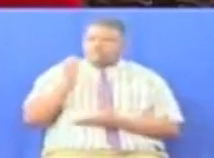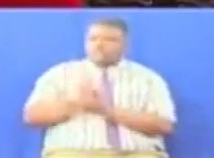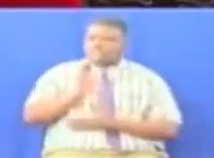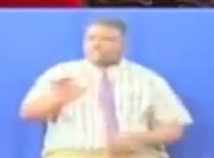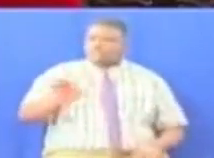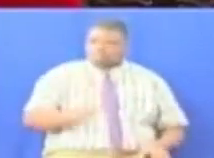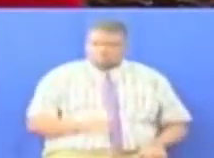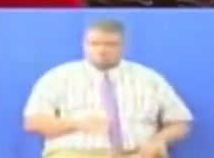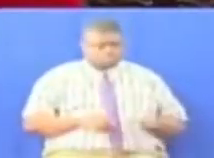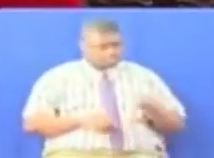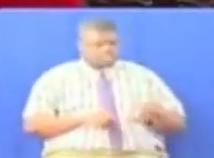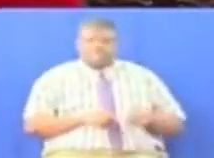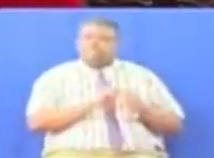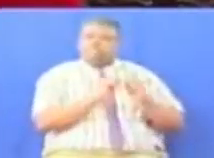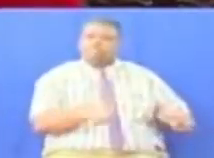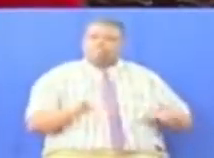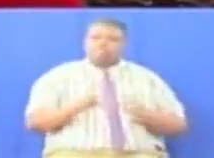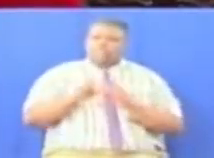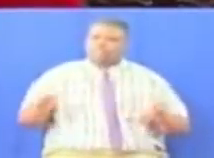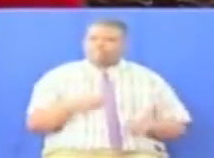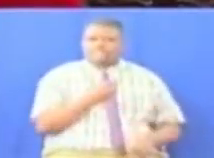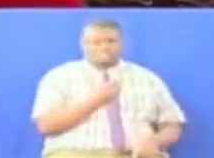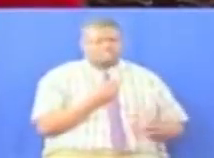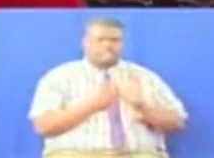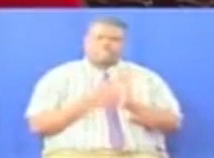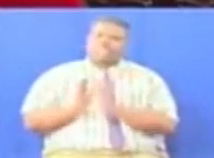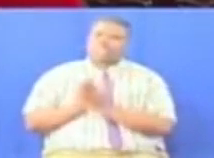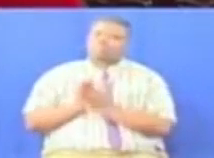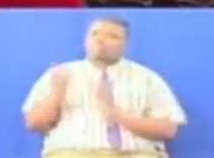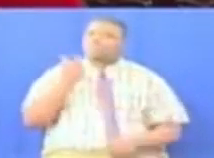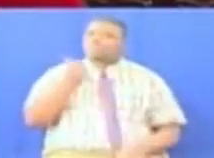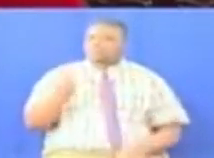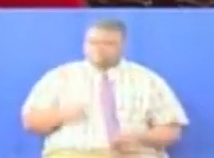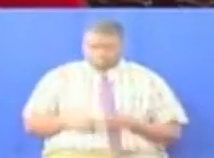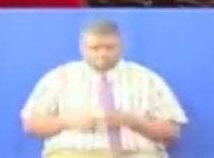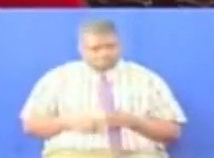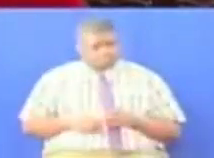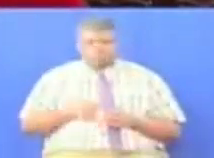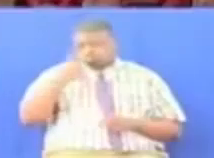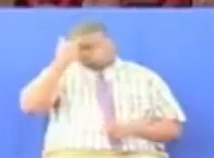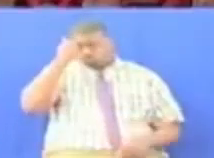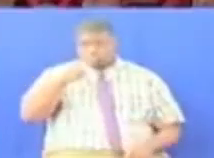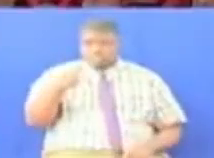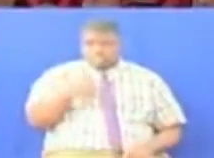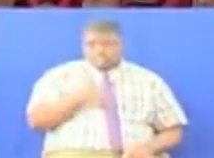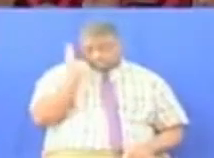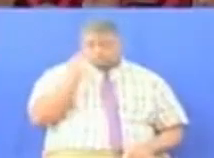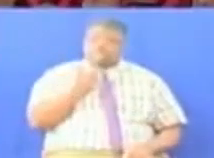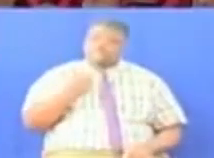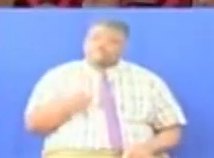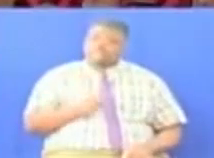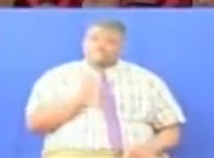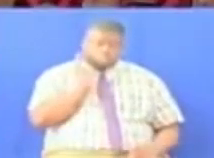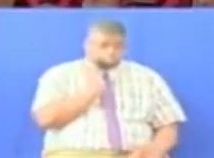msingi. Hii pia ni kinyume cha ibara ya 26 ya Katiba ya Jamhuri ya Muungano wa Tanzania. Mheshimiwa Naibu Spika, itakumbukwa kwamba serikali ya Tanzania ilizuia